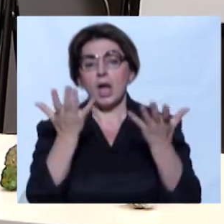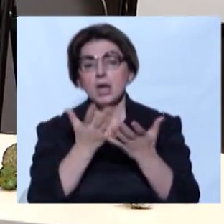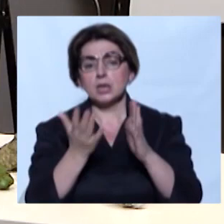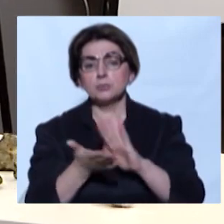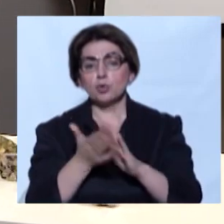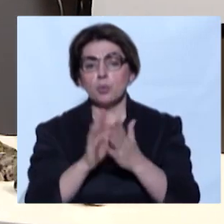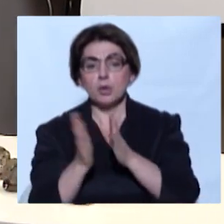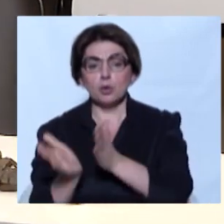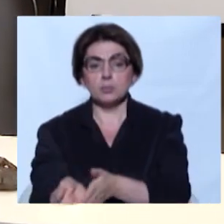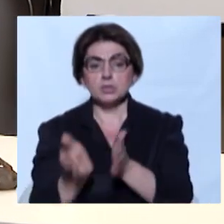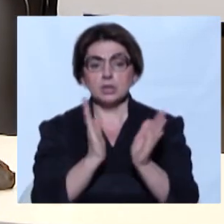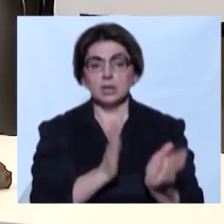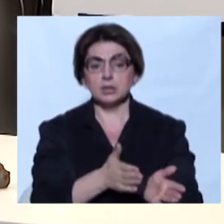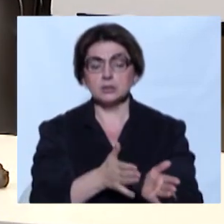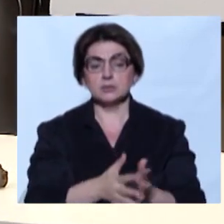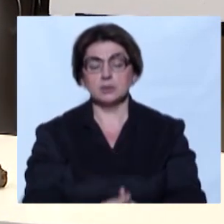გადასვლა.